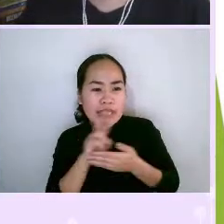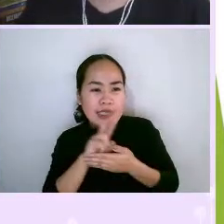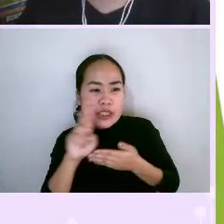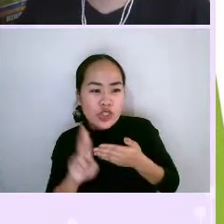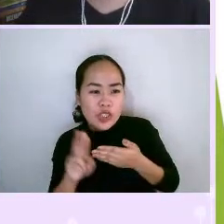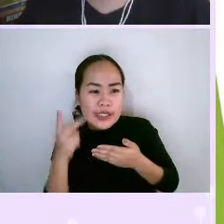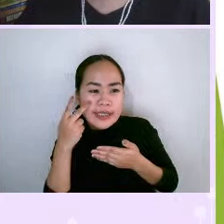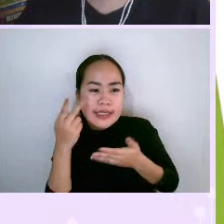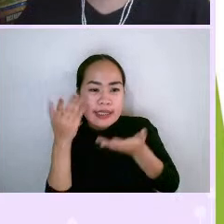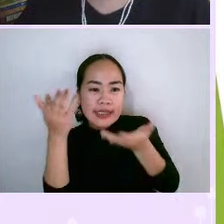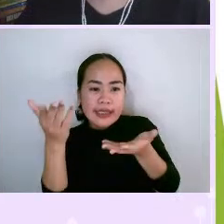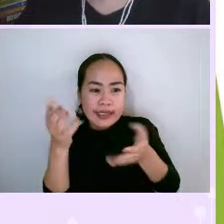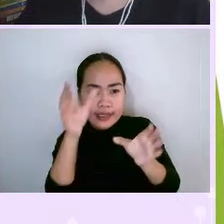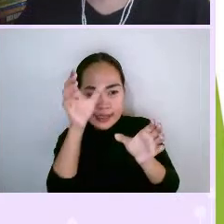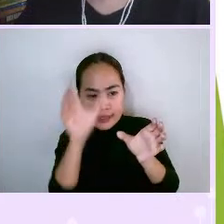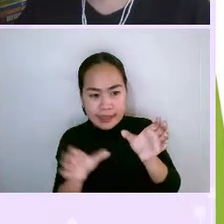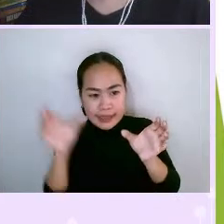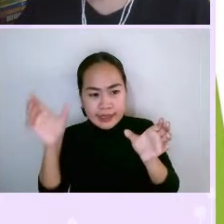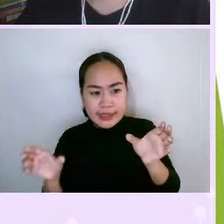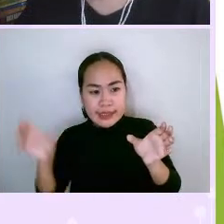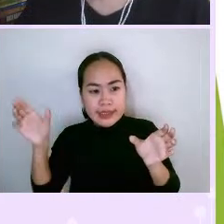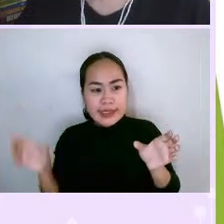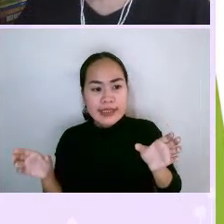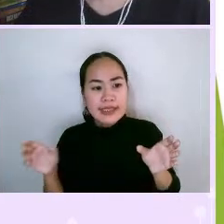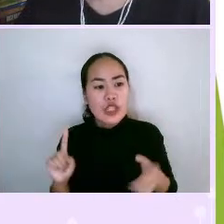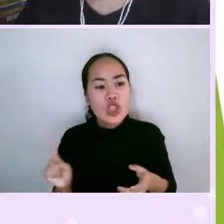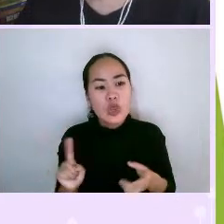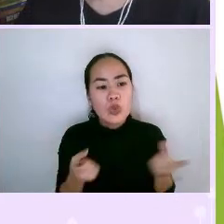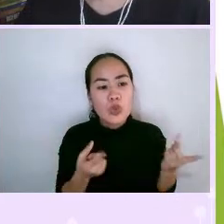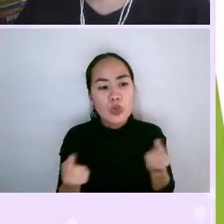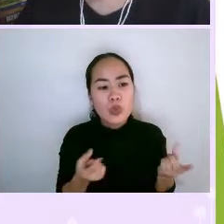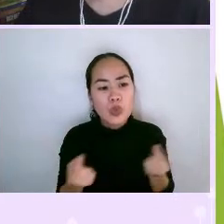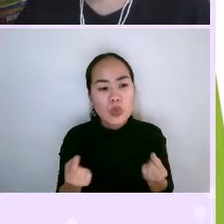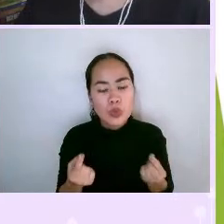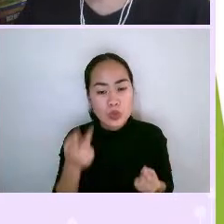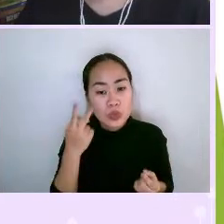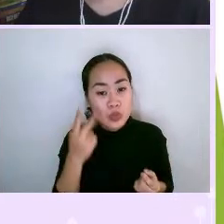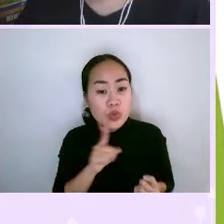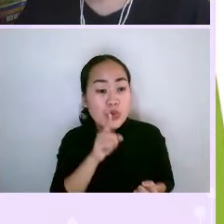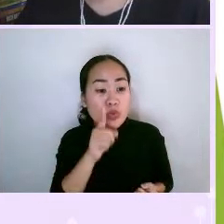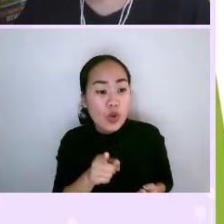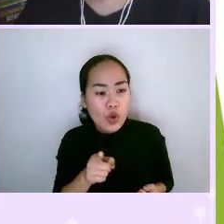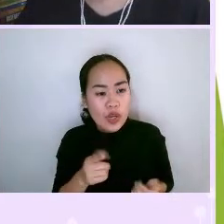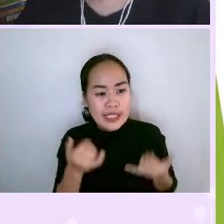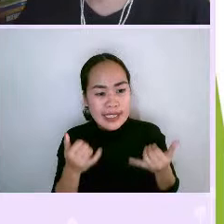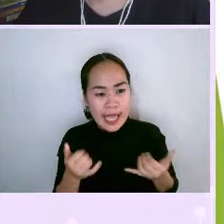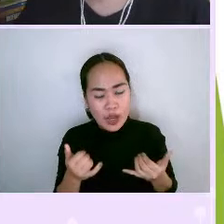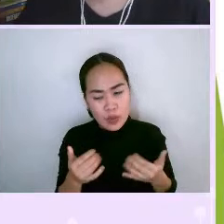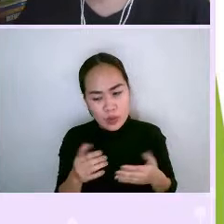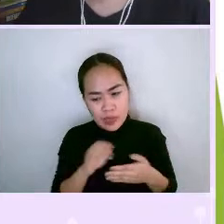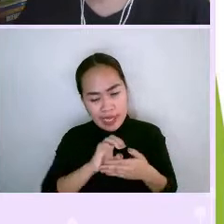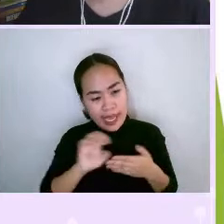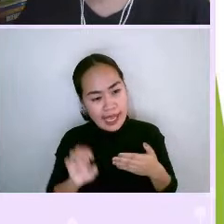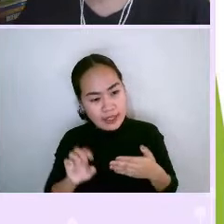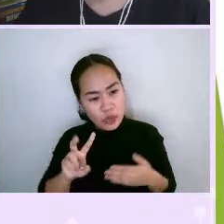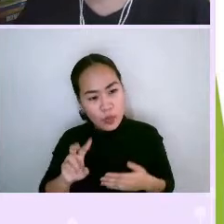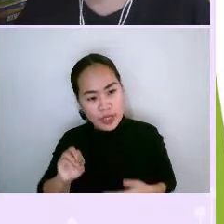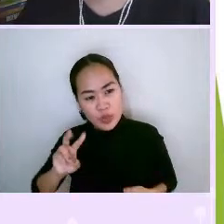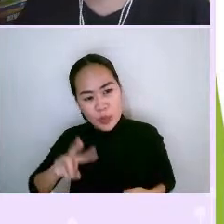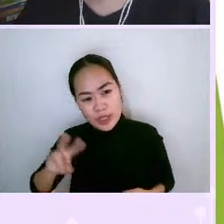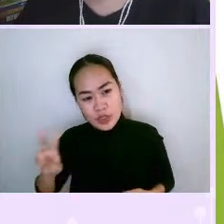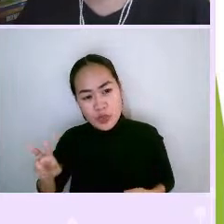mga intervention. So dito pong end of 2022, meron kaming indicative figures